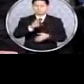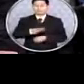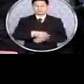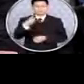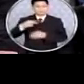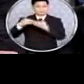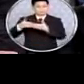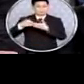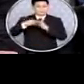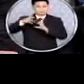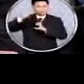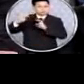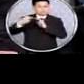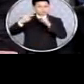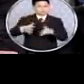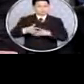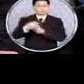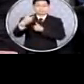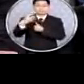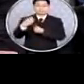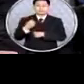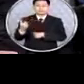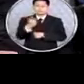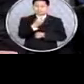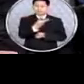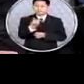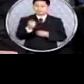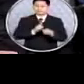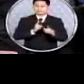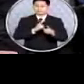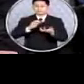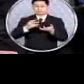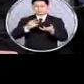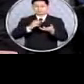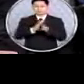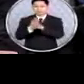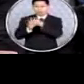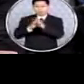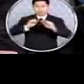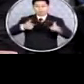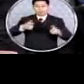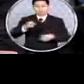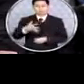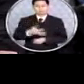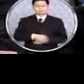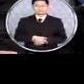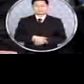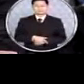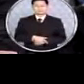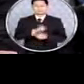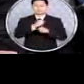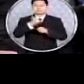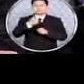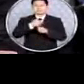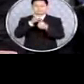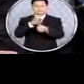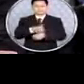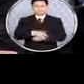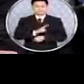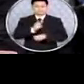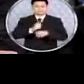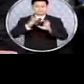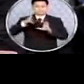领导人会面，请您告诉我们为什么在这个政治上面的态度为什么有这样多的变化？马先生，您